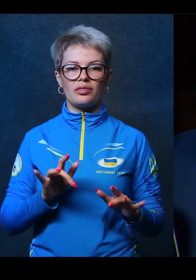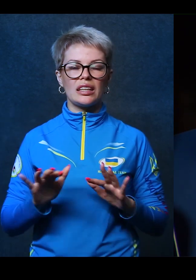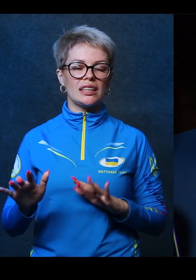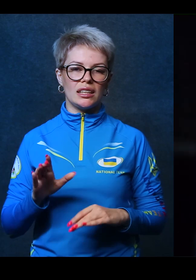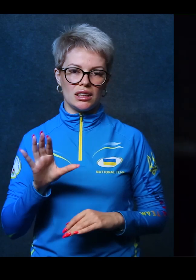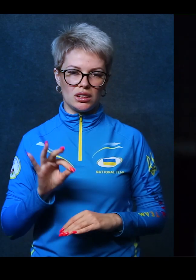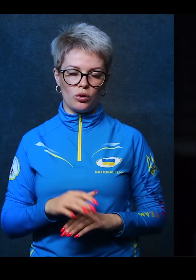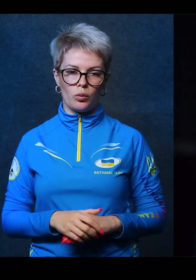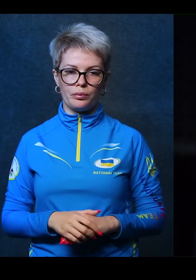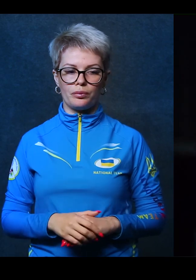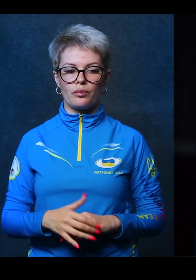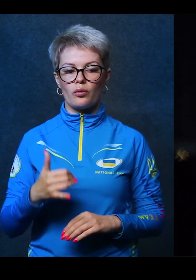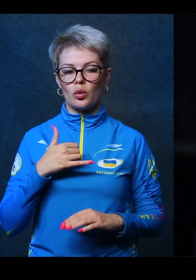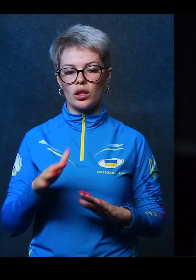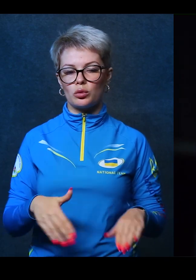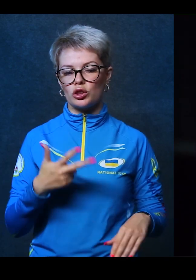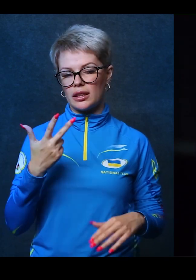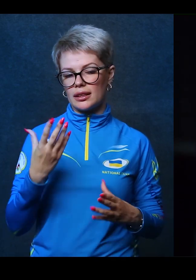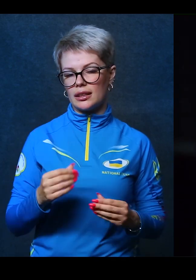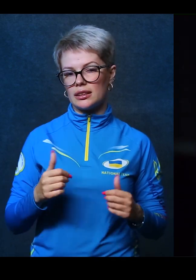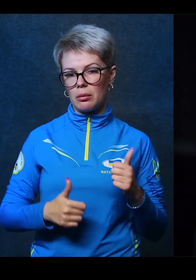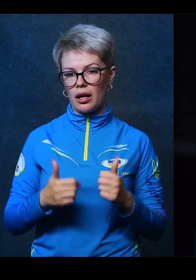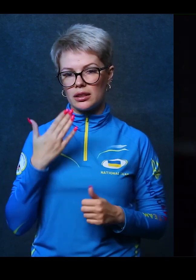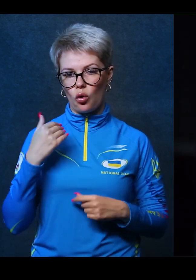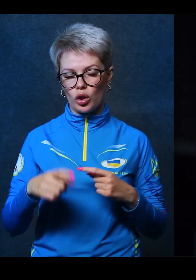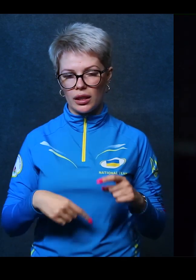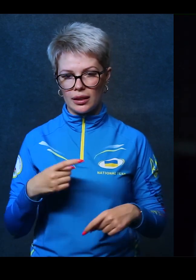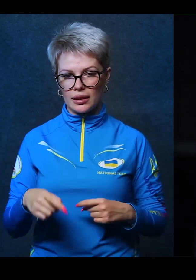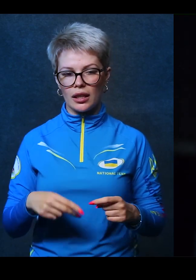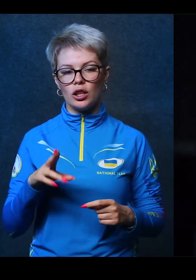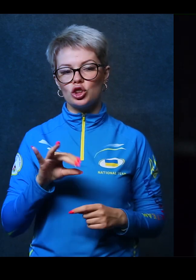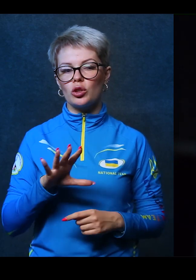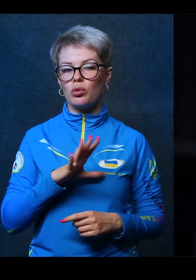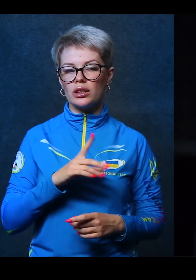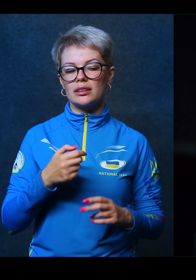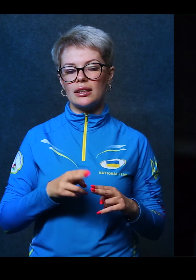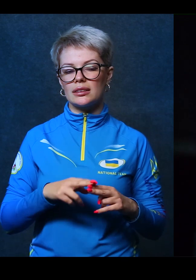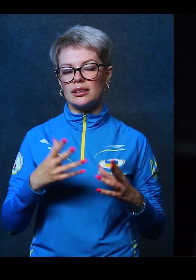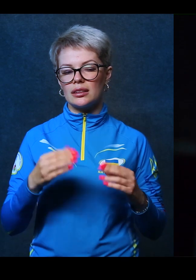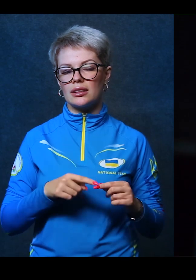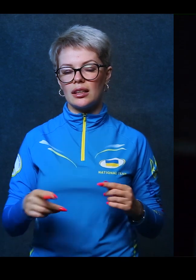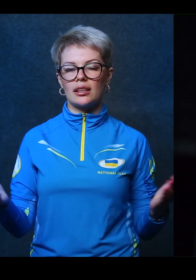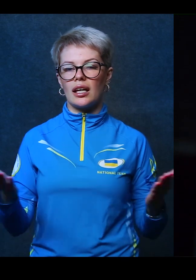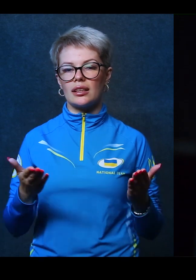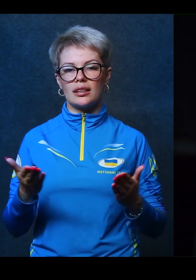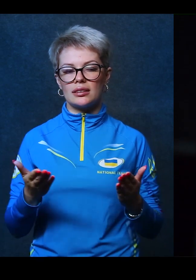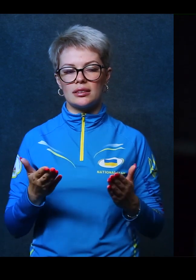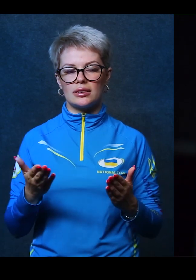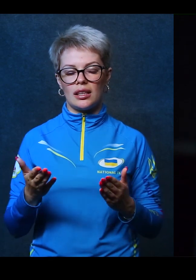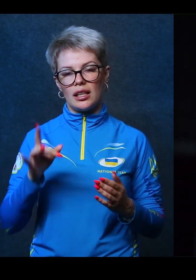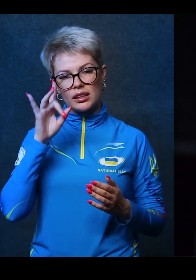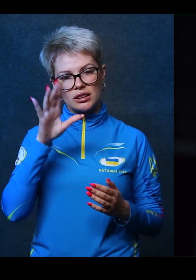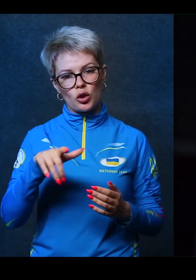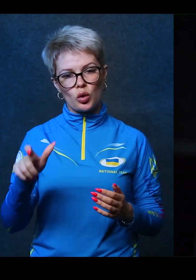дійство, скажімо так. В нас пройшли 3 дні змагань з легкої атлетики. Чи були за ці дні якісь